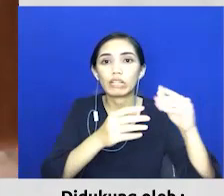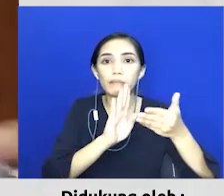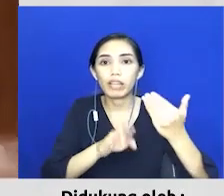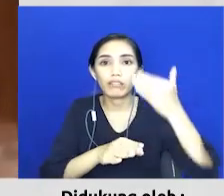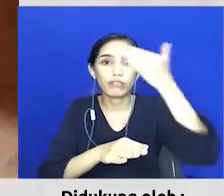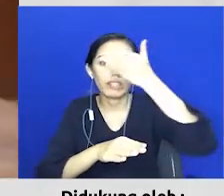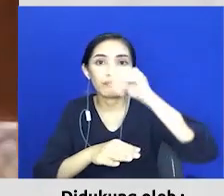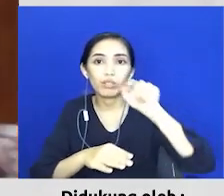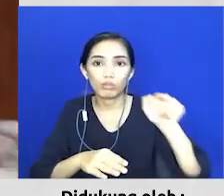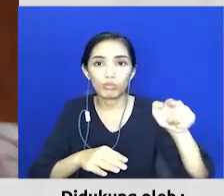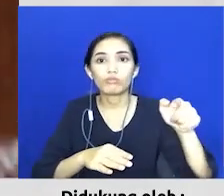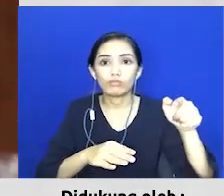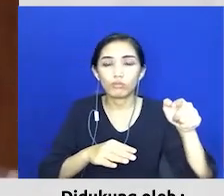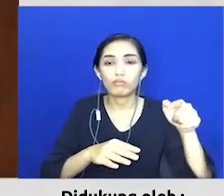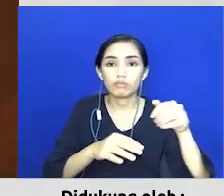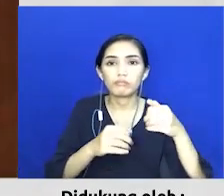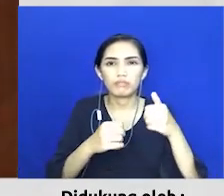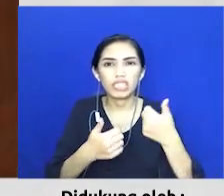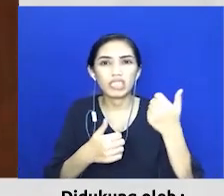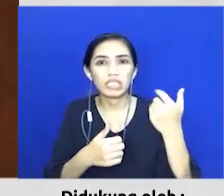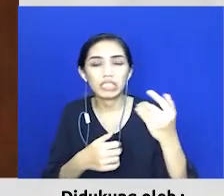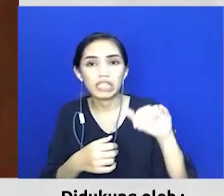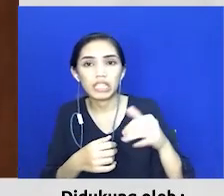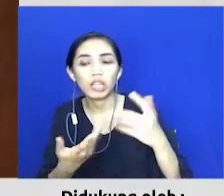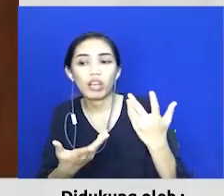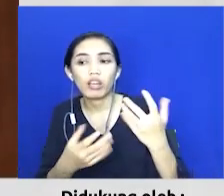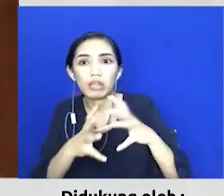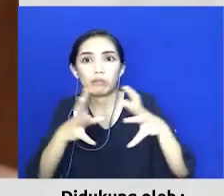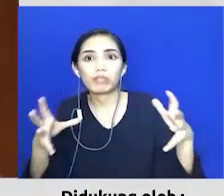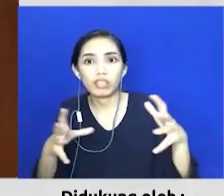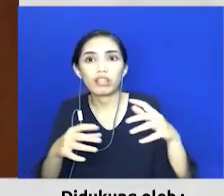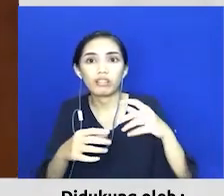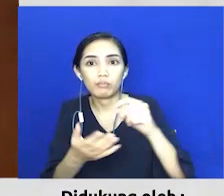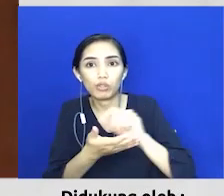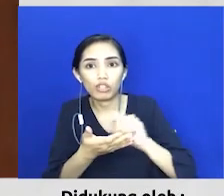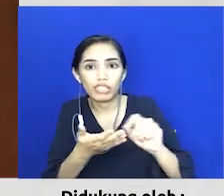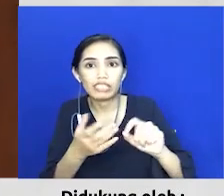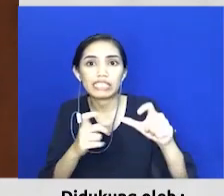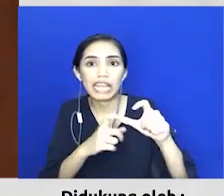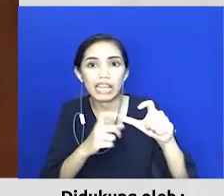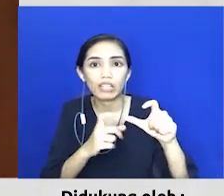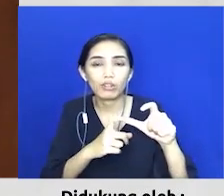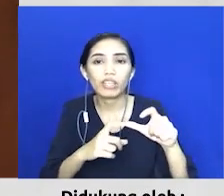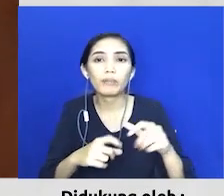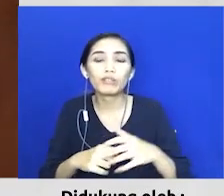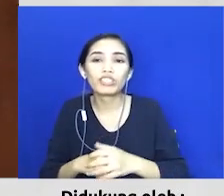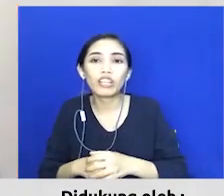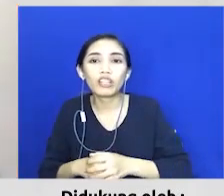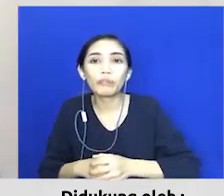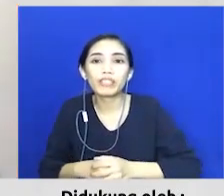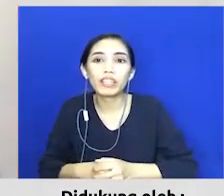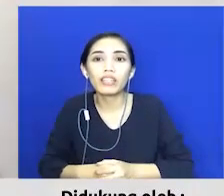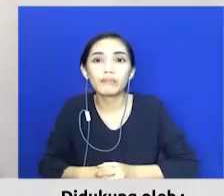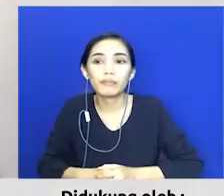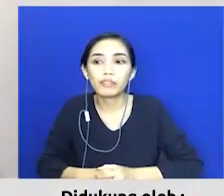dia menyusun kembali film itu, peranannya bisa jadi lebih besar dari ya penulis skenario